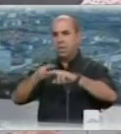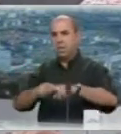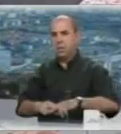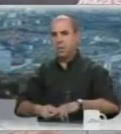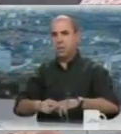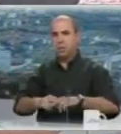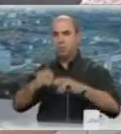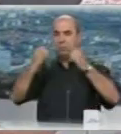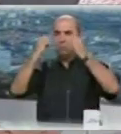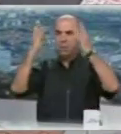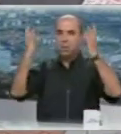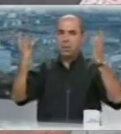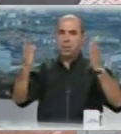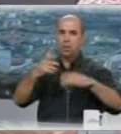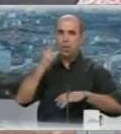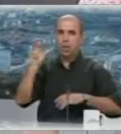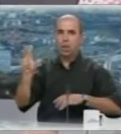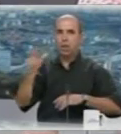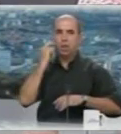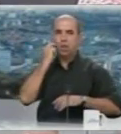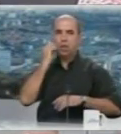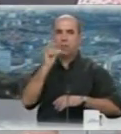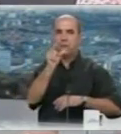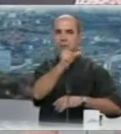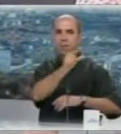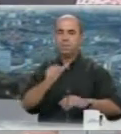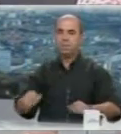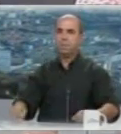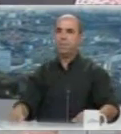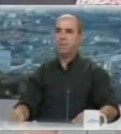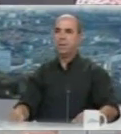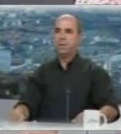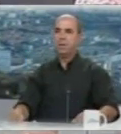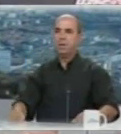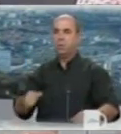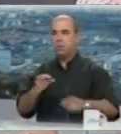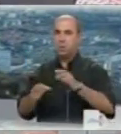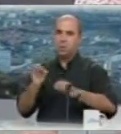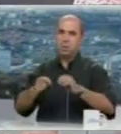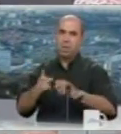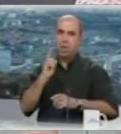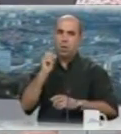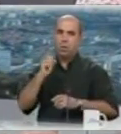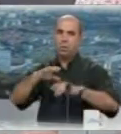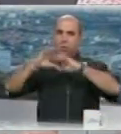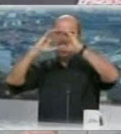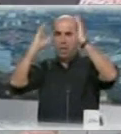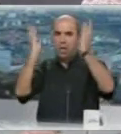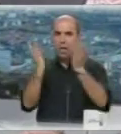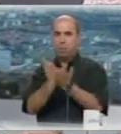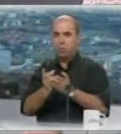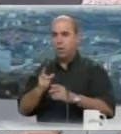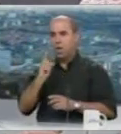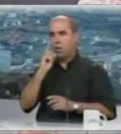الشعبية والتسمية. نعم والتسمية فقط. أعتقد أنه هذا بالنسبة للدوودة بشكل عام. وكان دوودة البحرية كان